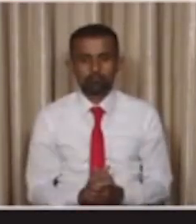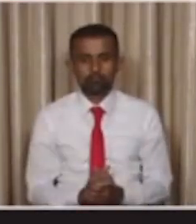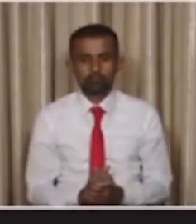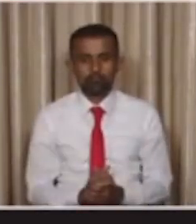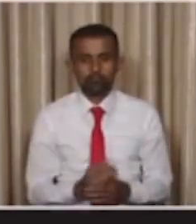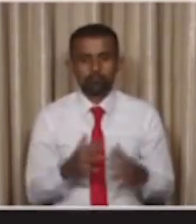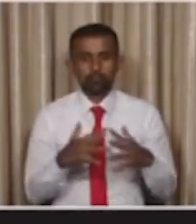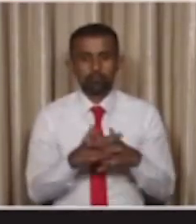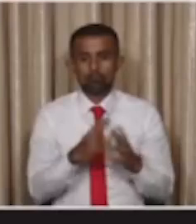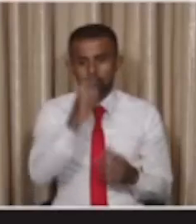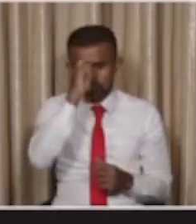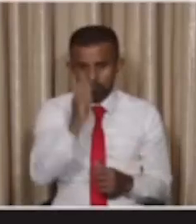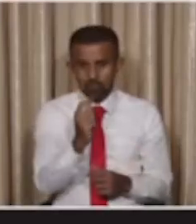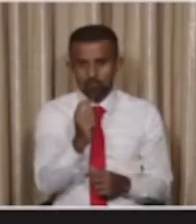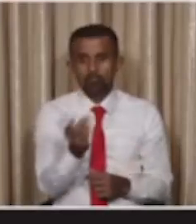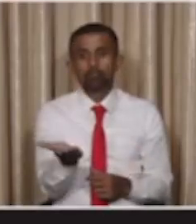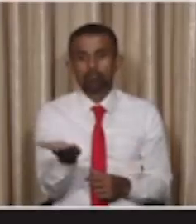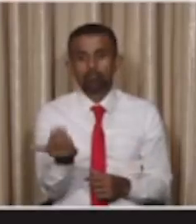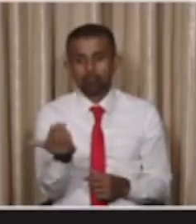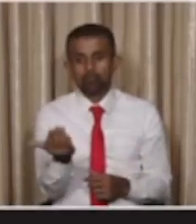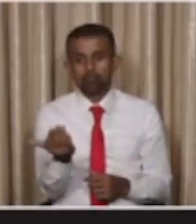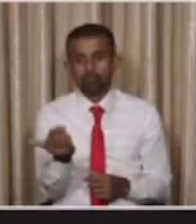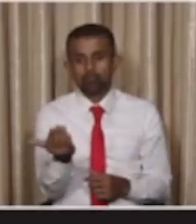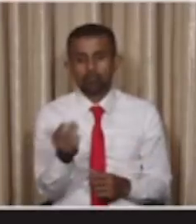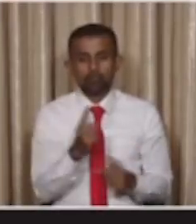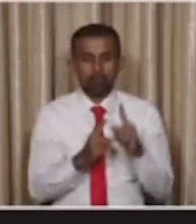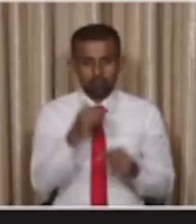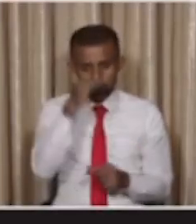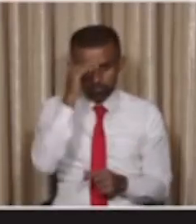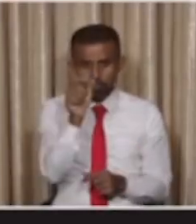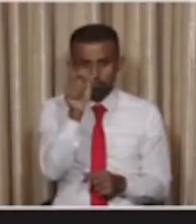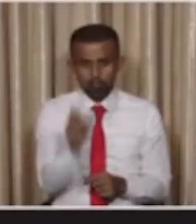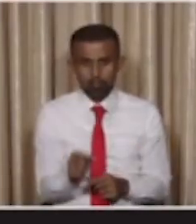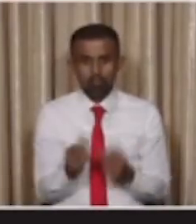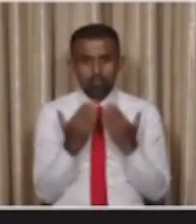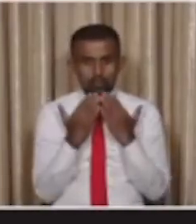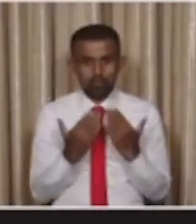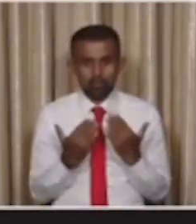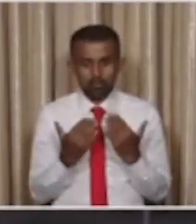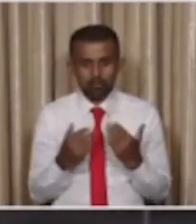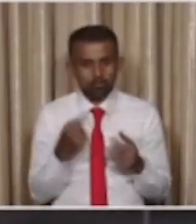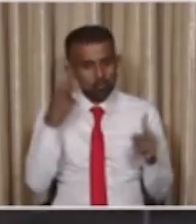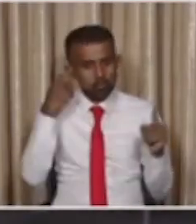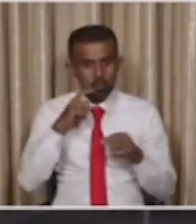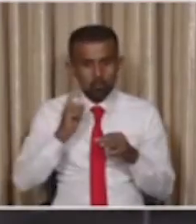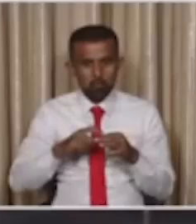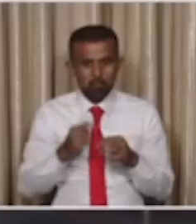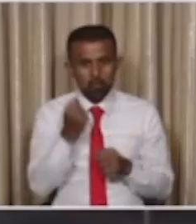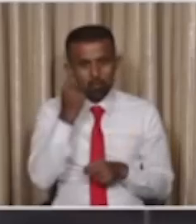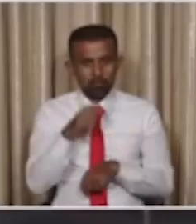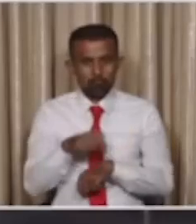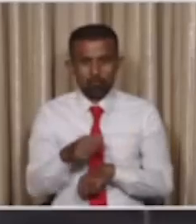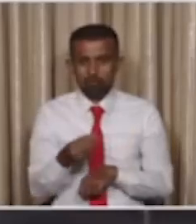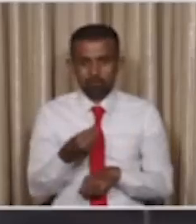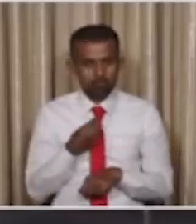පීරමන් සැමතුමා මොකද්ද කියන්නේ? ගරු කතානායකතුමනි, ඔබතුමාට ස්තුතිවන්ත වෙනවා මේ කාරණය ගැන අදහස් දක්වන්න අවස්ථාව දීම